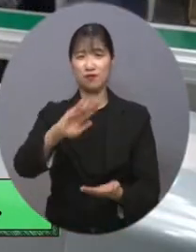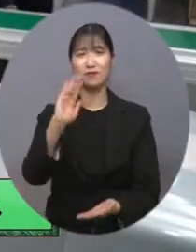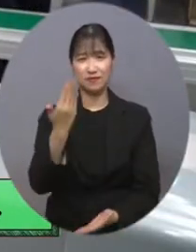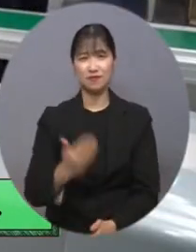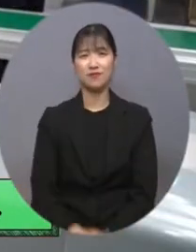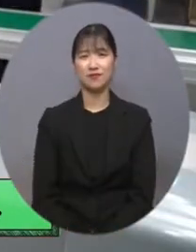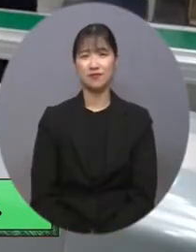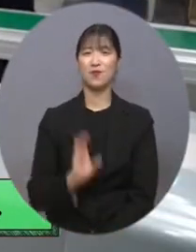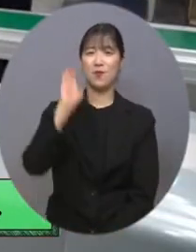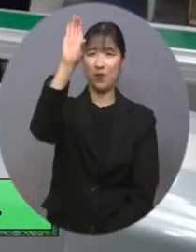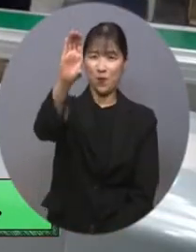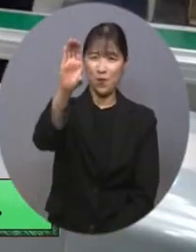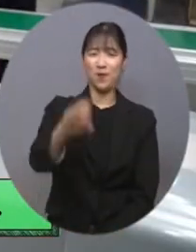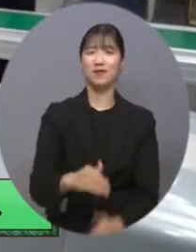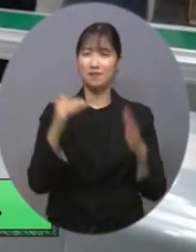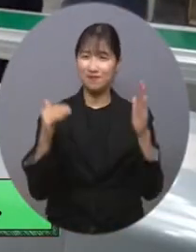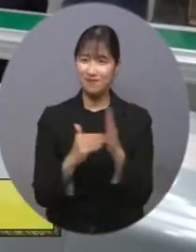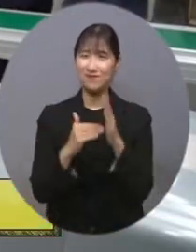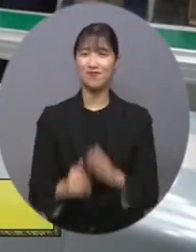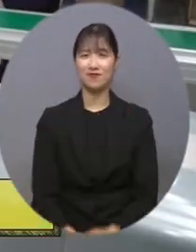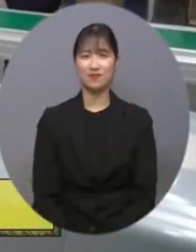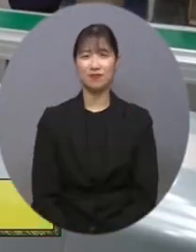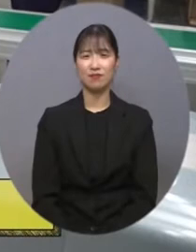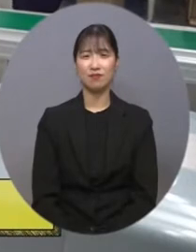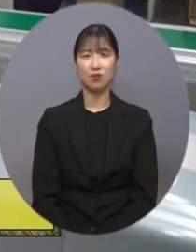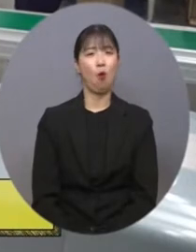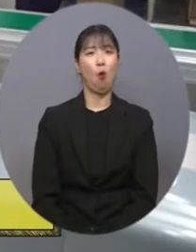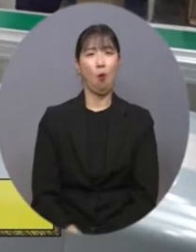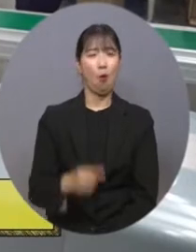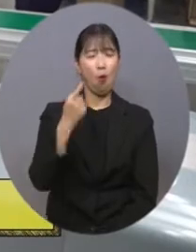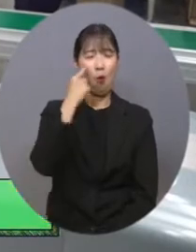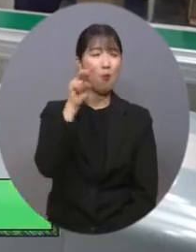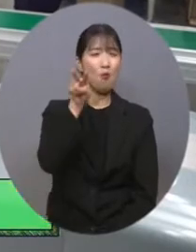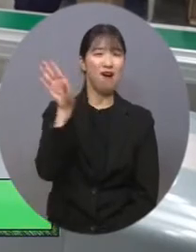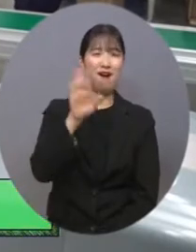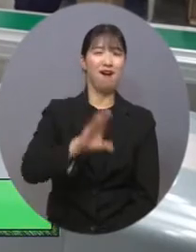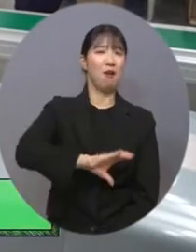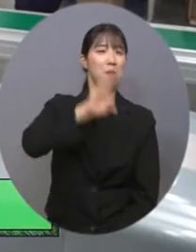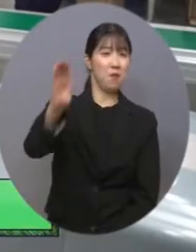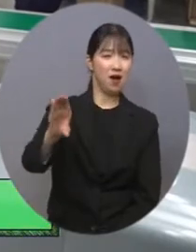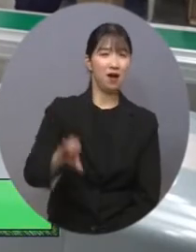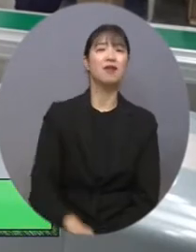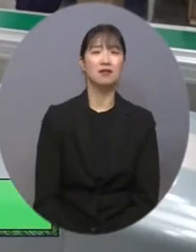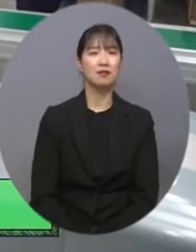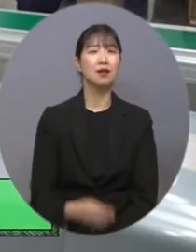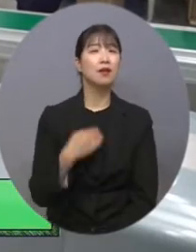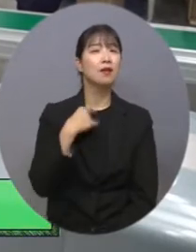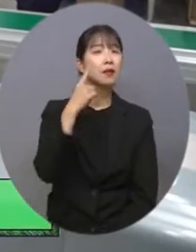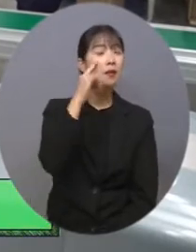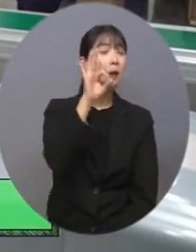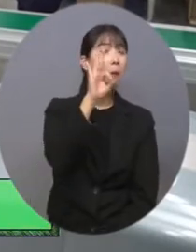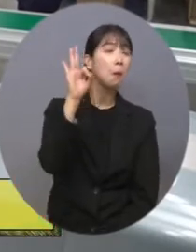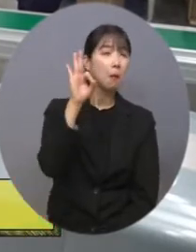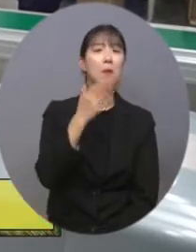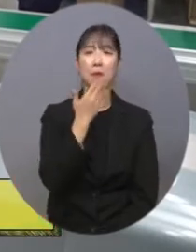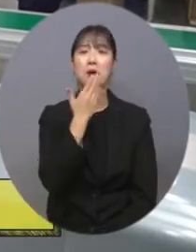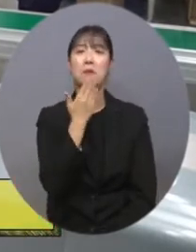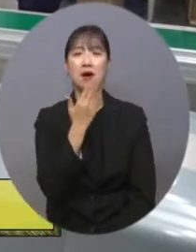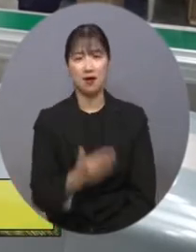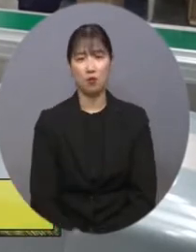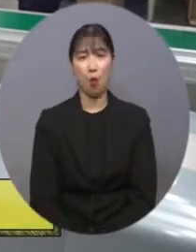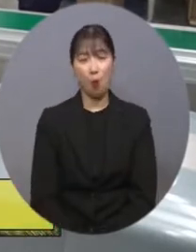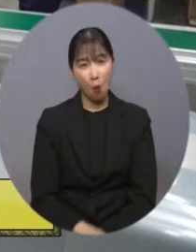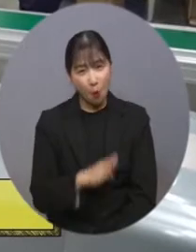그냥. 어. 이거는 일단은 그냥 또 안 보고 올리시는 거세요? 예, 저는 아~ 이쪽만 살짝 보여가지고. 아,